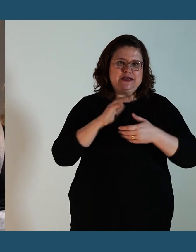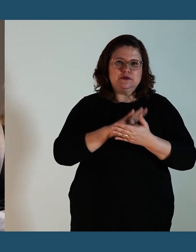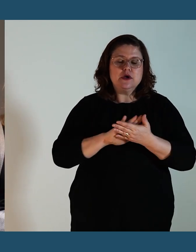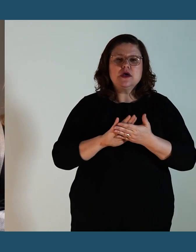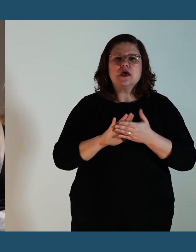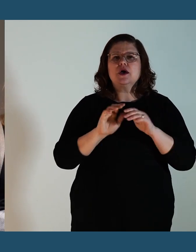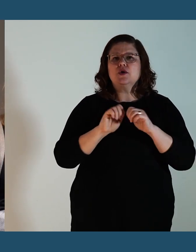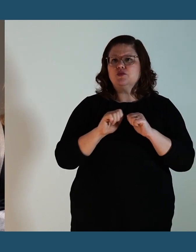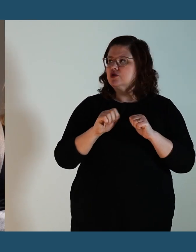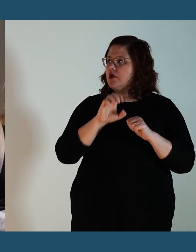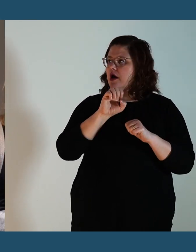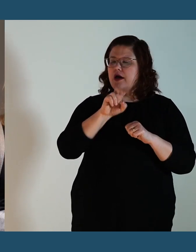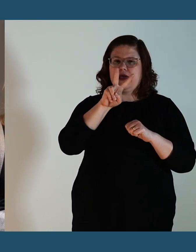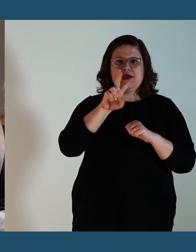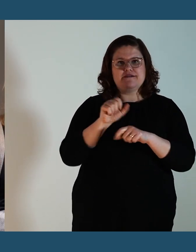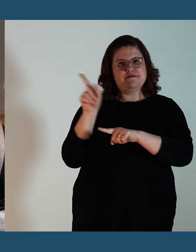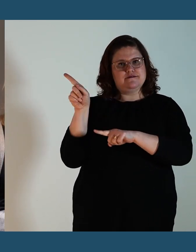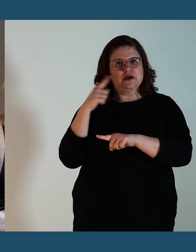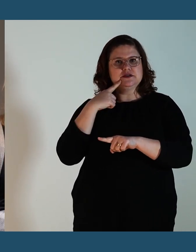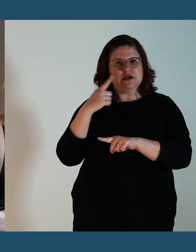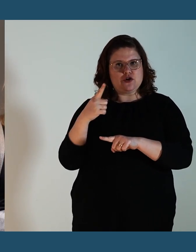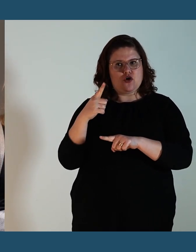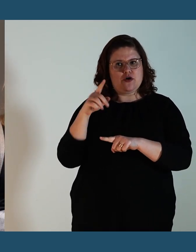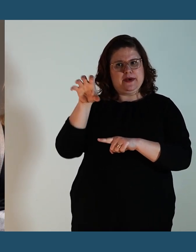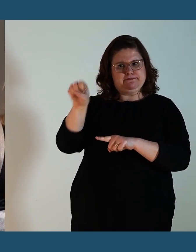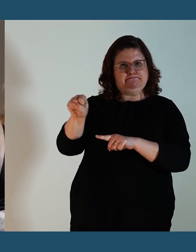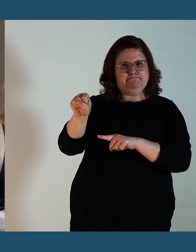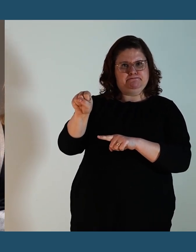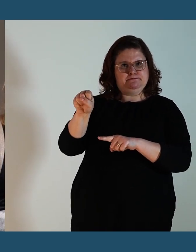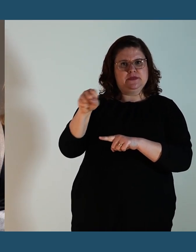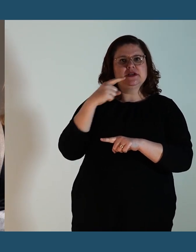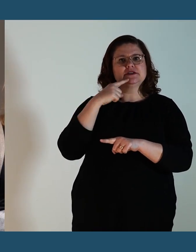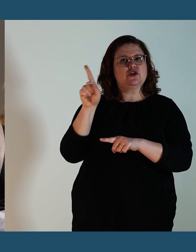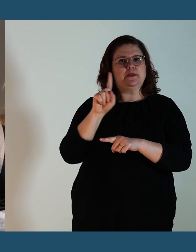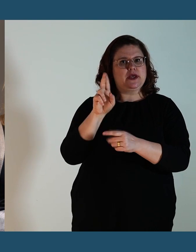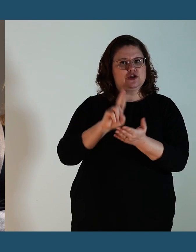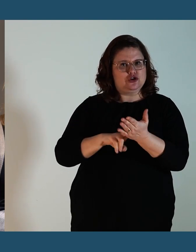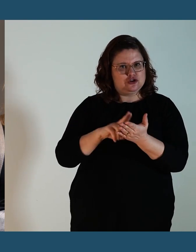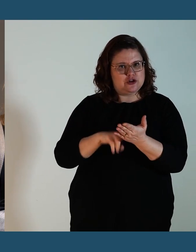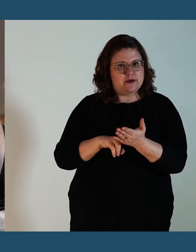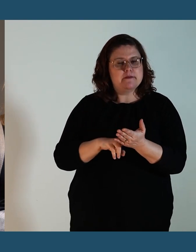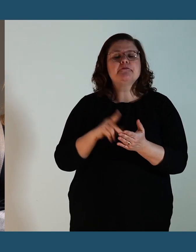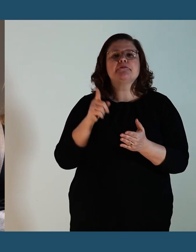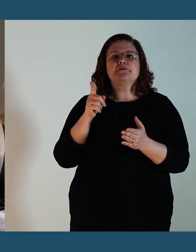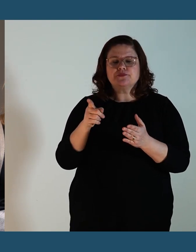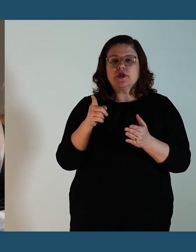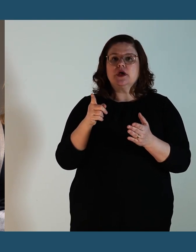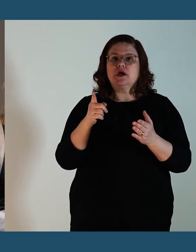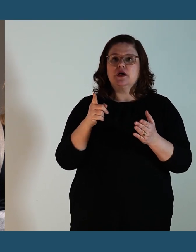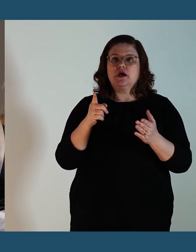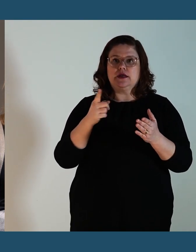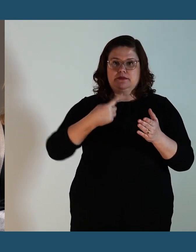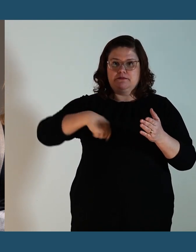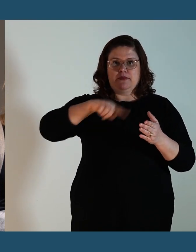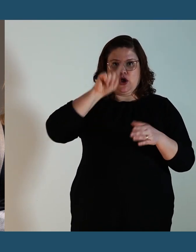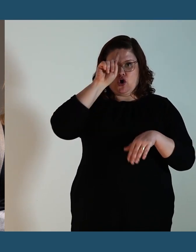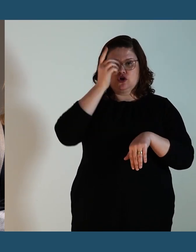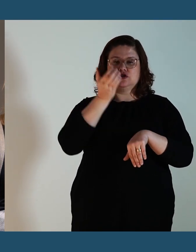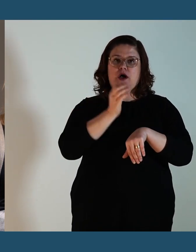tartun nyt tuohon, mitä Eeva sanoi, ja musta se pitää niin kuin täsmälleen paikkansa. että meidän